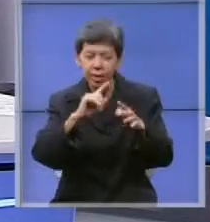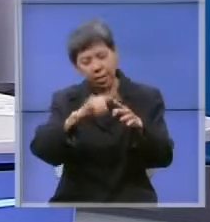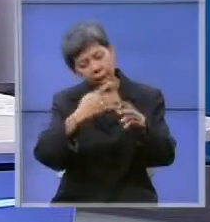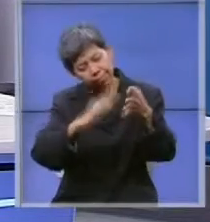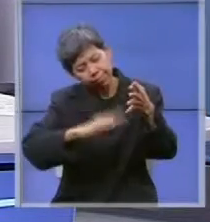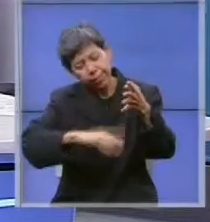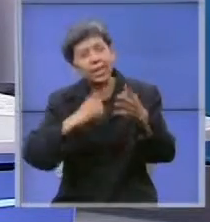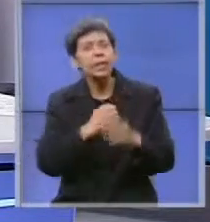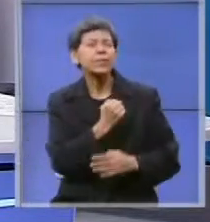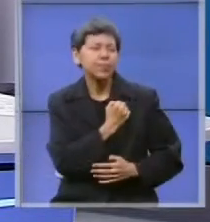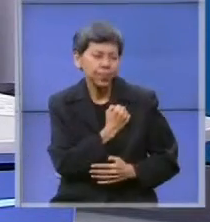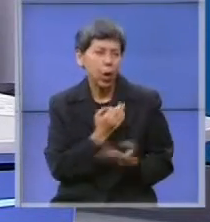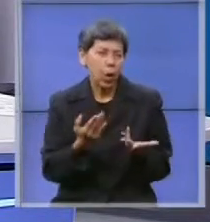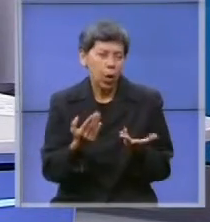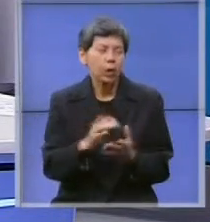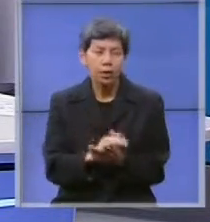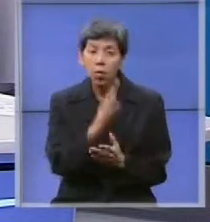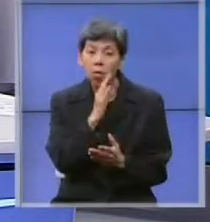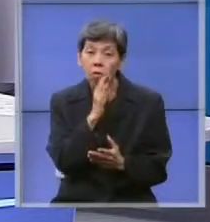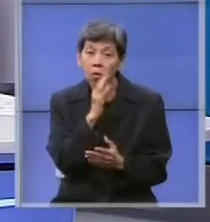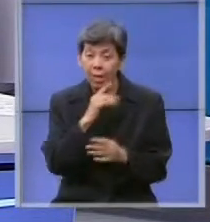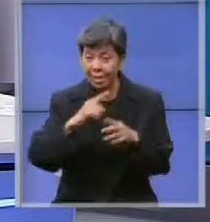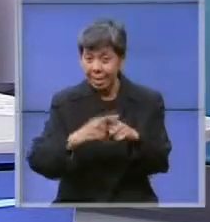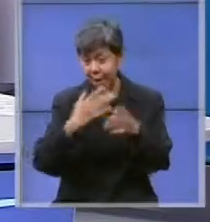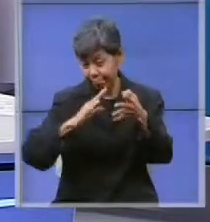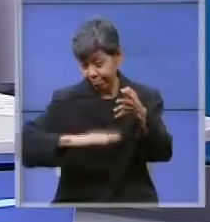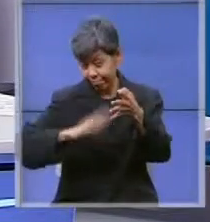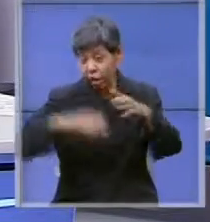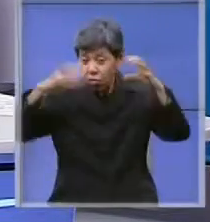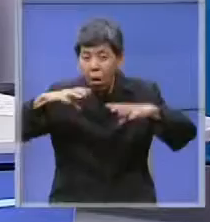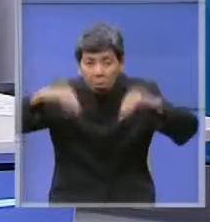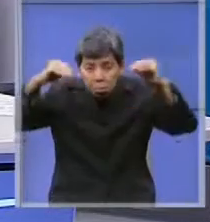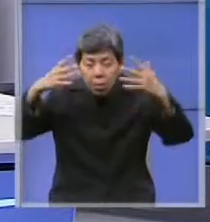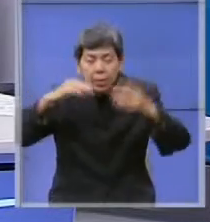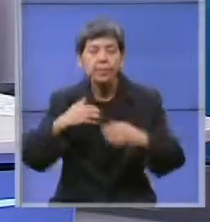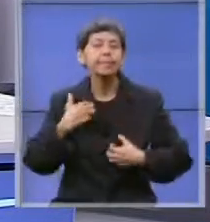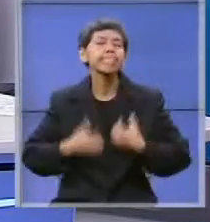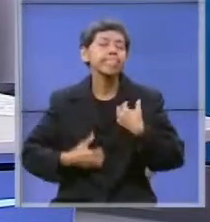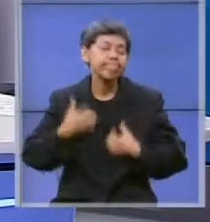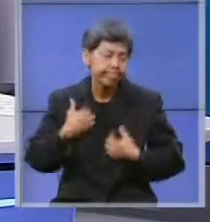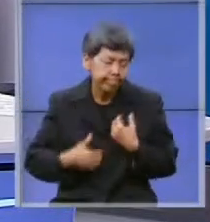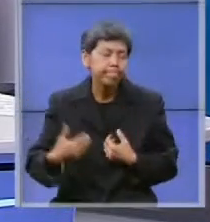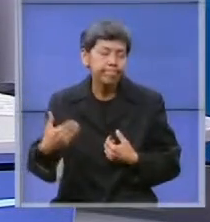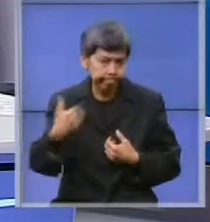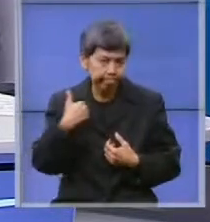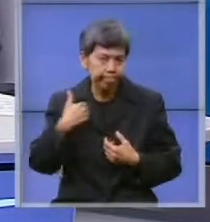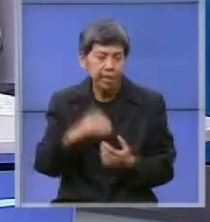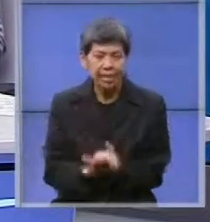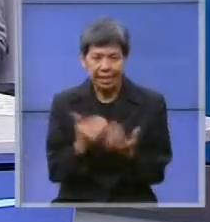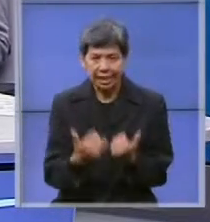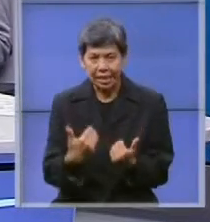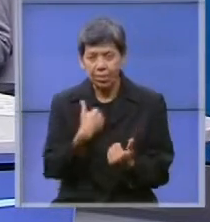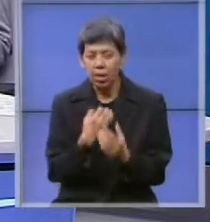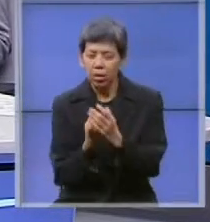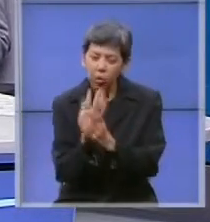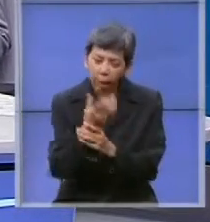มนี้ก็อดทนนิดนึงค่ะ ก็บอกว่าถ้าเกิดว่าถึงปลายเดือนพฤษภาคมแล้วฝนยังไม่มาอีกความเดือดร้อนจะมากขึ้นกว่านี้อีกนะคะเพราะว่าพืชผล